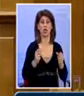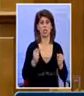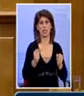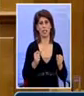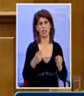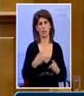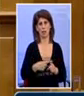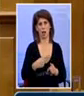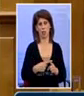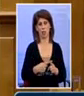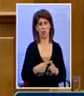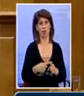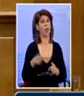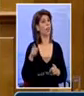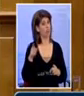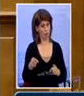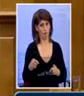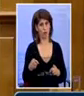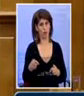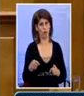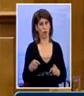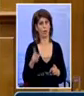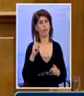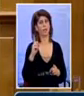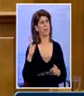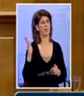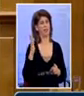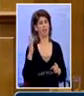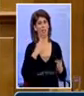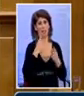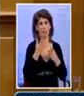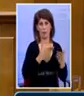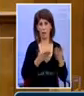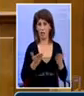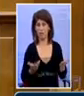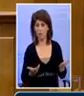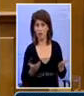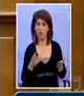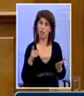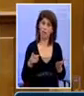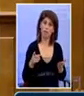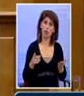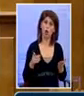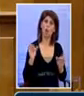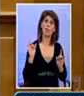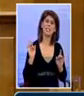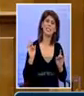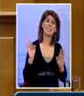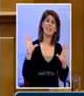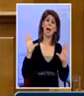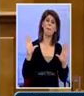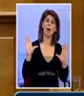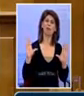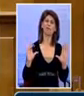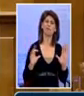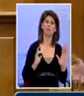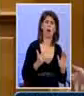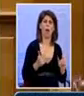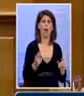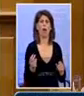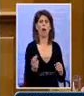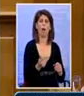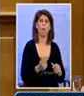Ελλάδα. Είναι και αυτό μια δίθεν διαπραγμάτευση? Είναι και αυτό μια τζάμπα μαγιά που μας λέτε? Δεν τα